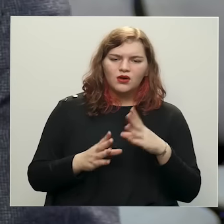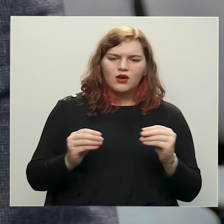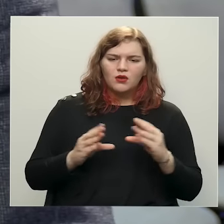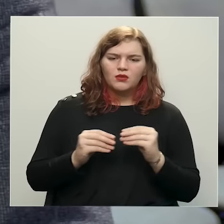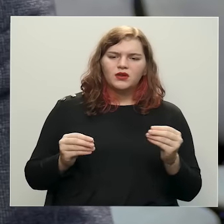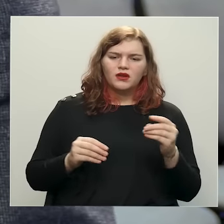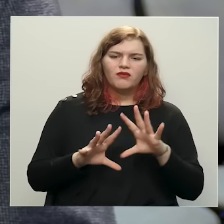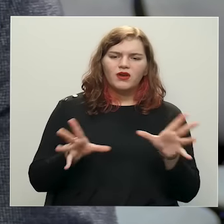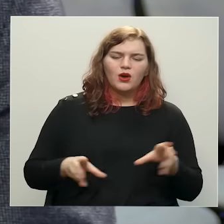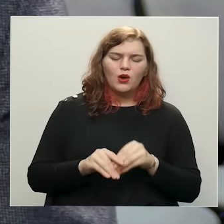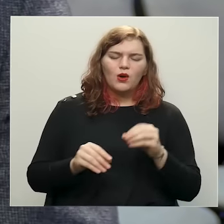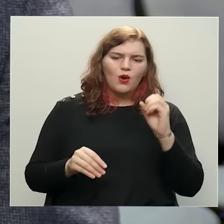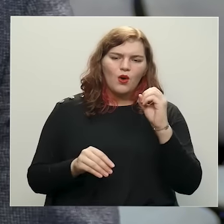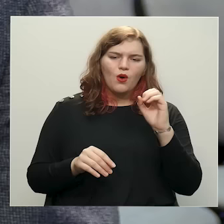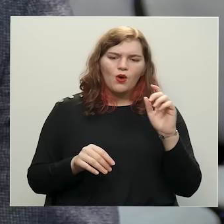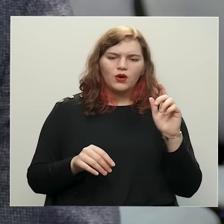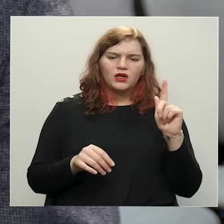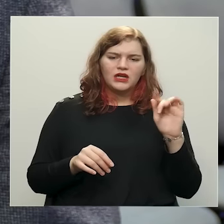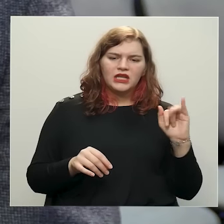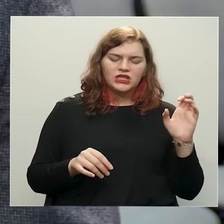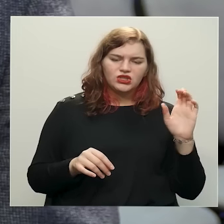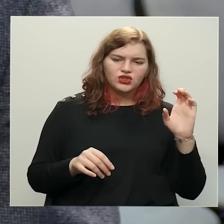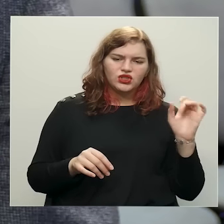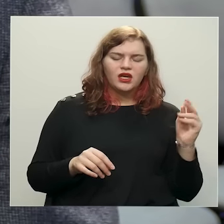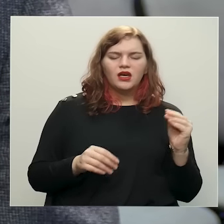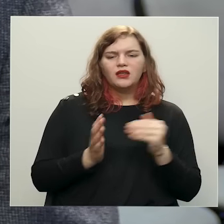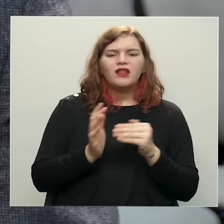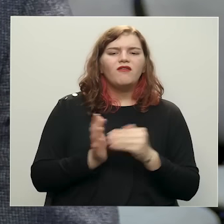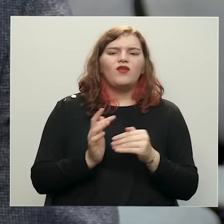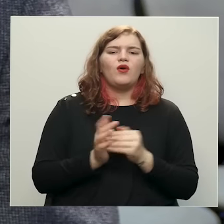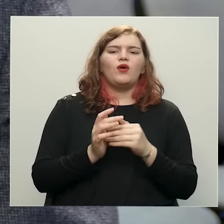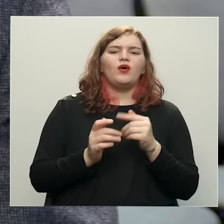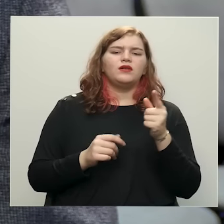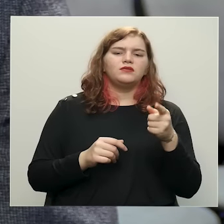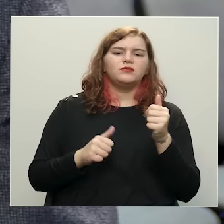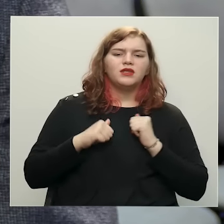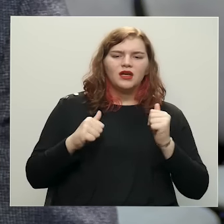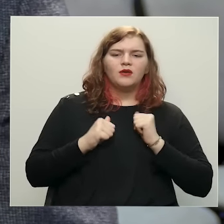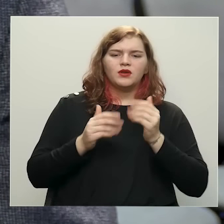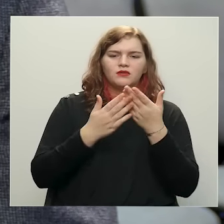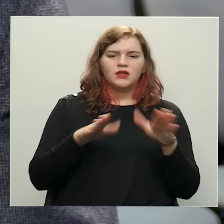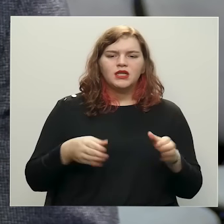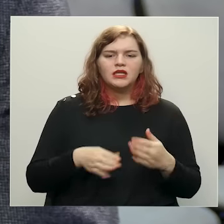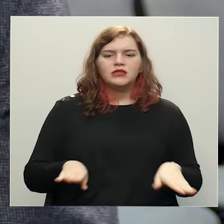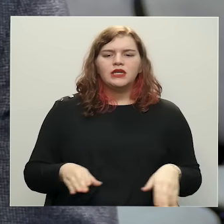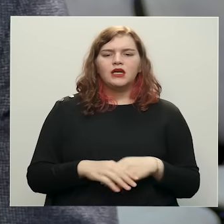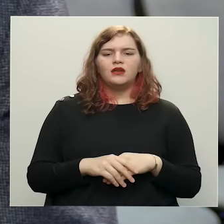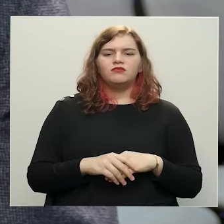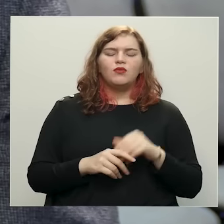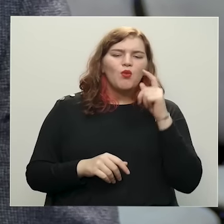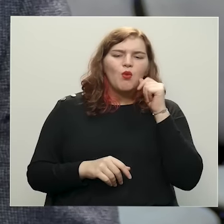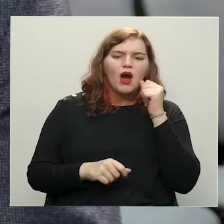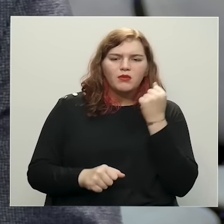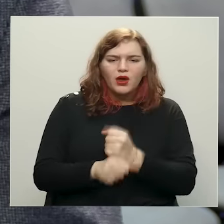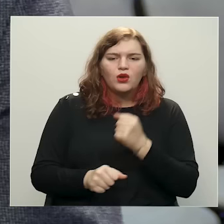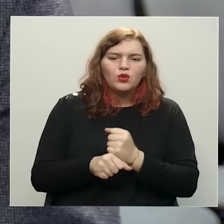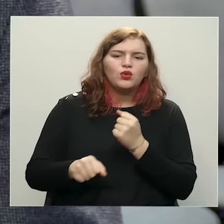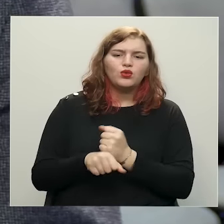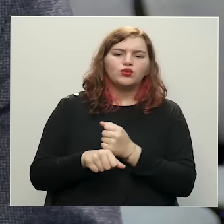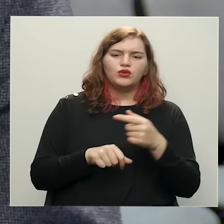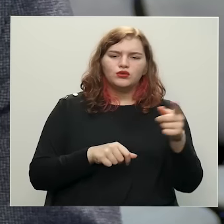Mia și Costel Oglice. Acum era nevoie la tabăra Brădățel de oameni de lucru pe